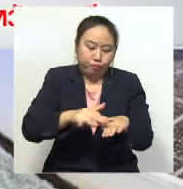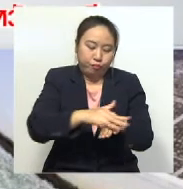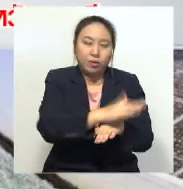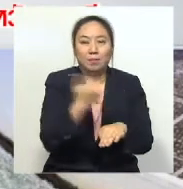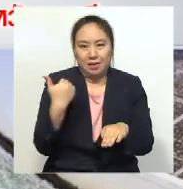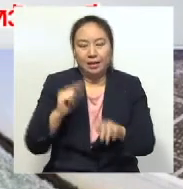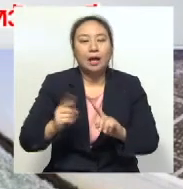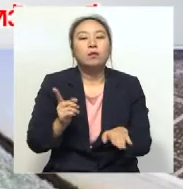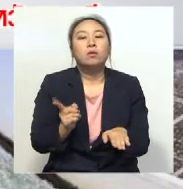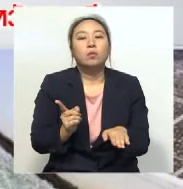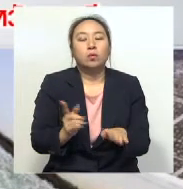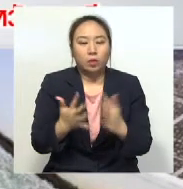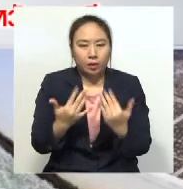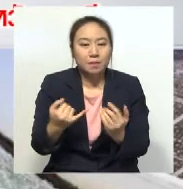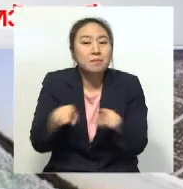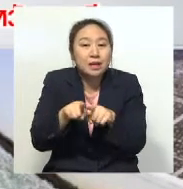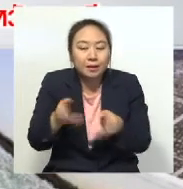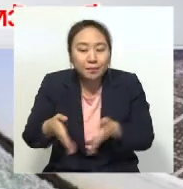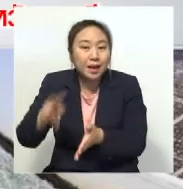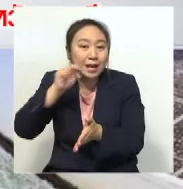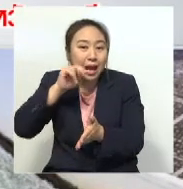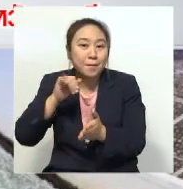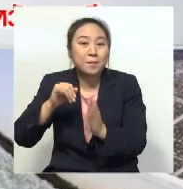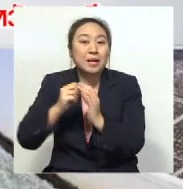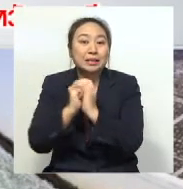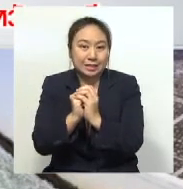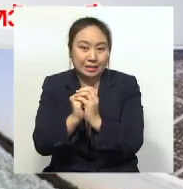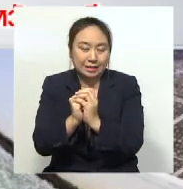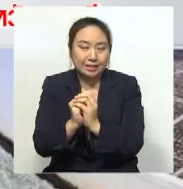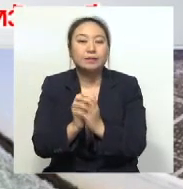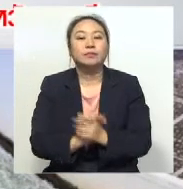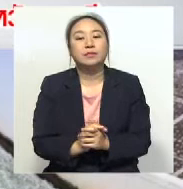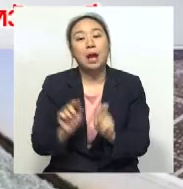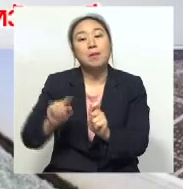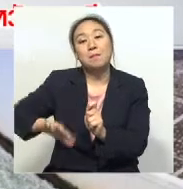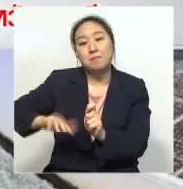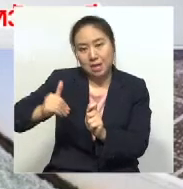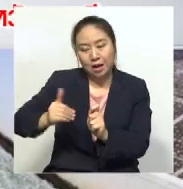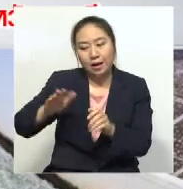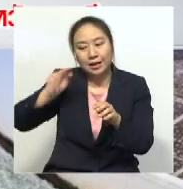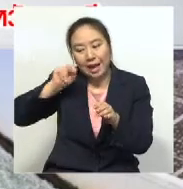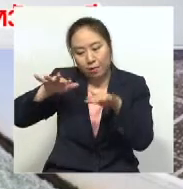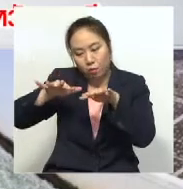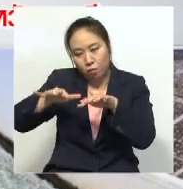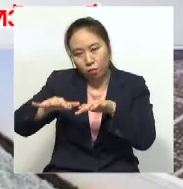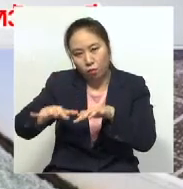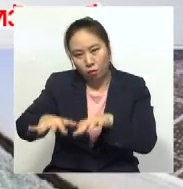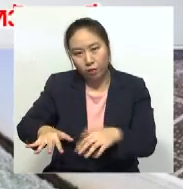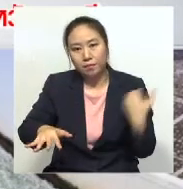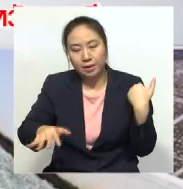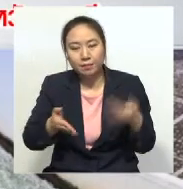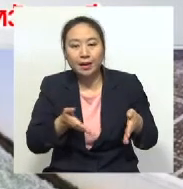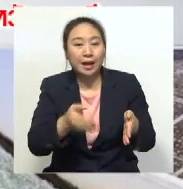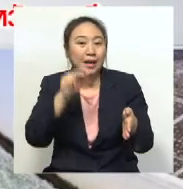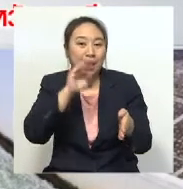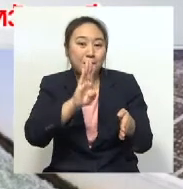ช่นเดียวกับแม่น้ำปราจีนบุรีที่อำเภอเมืองปราจีนบุรีก็มีแนวโน้มลดลงเช่นเดียวกันแม่น้ำบางปะกงอ